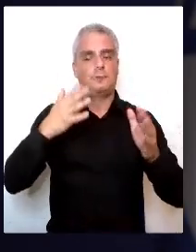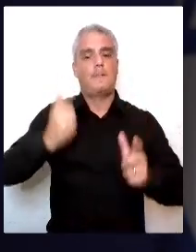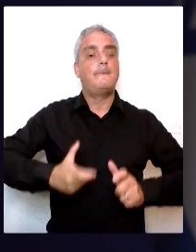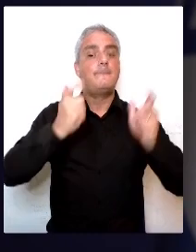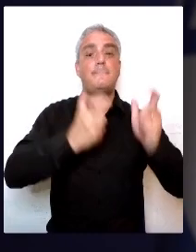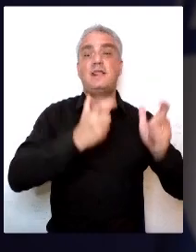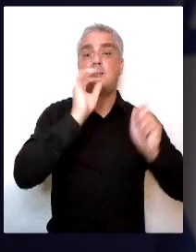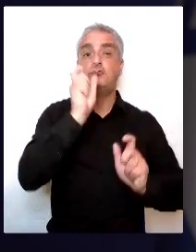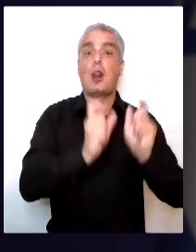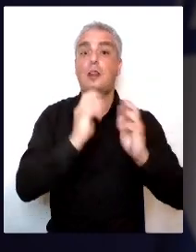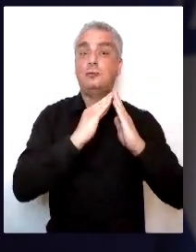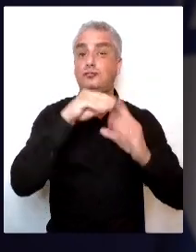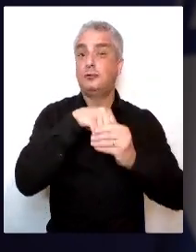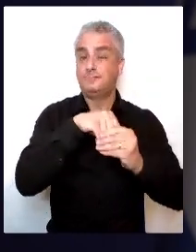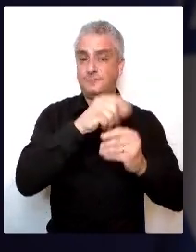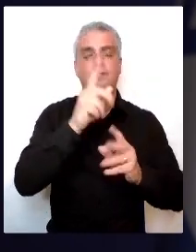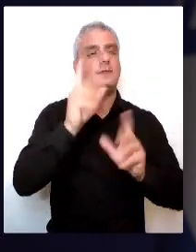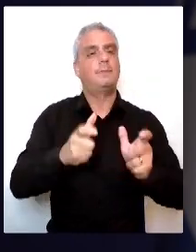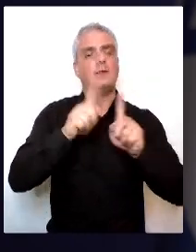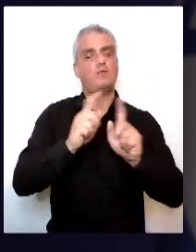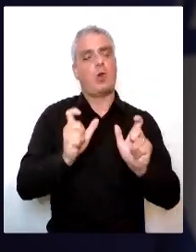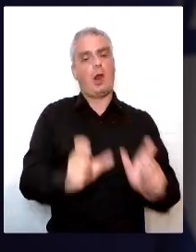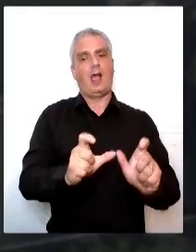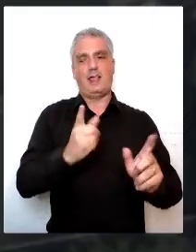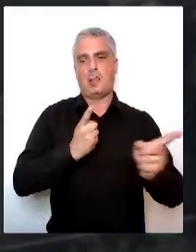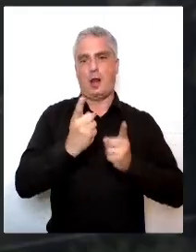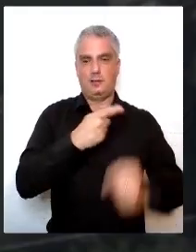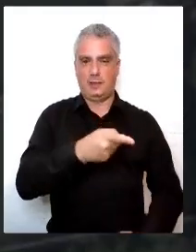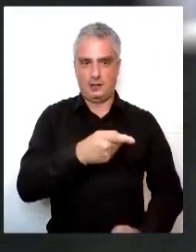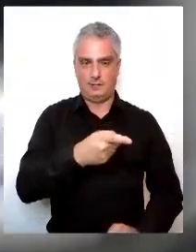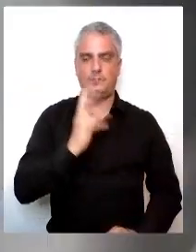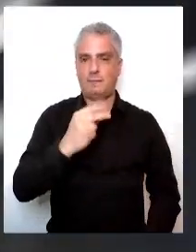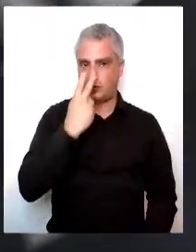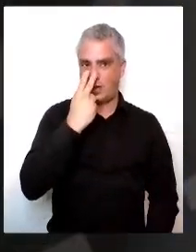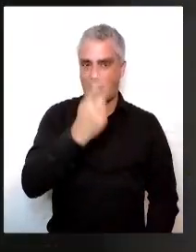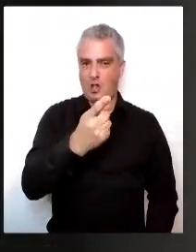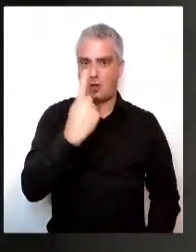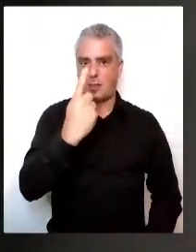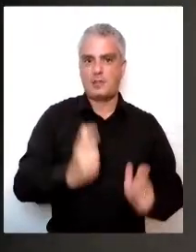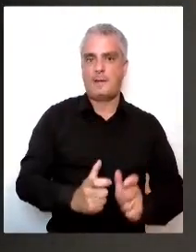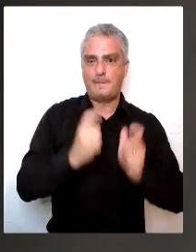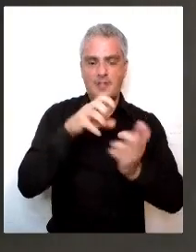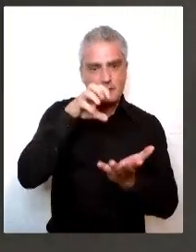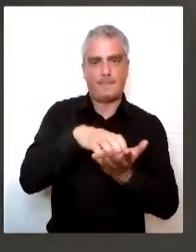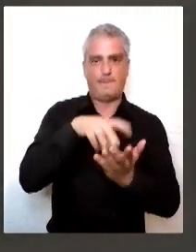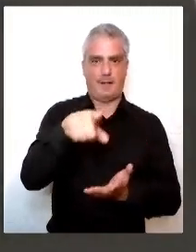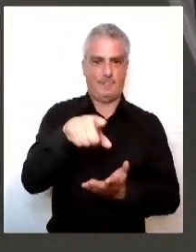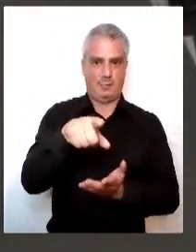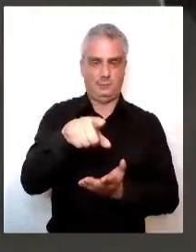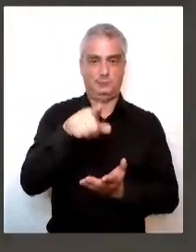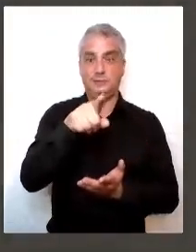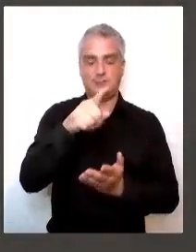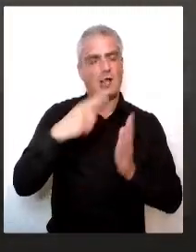אזרחיים כך שהבניינים ישמשו כמגן כאן ניתן לראות את אחד הבניינים בלב הדחיה זו